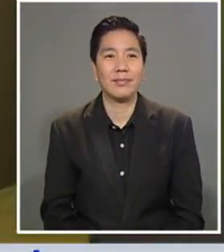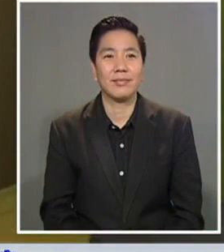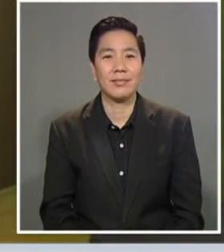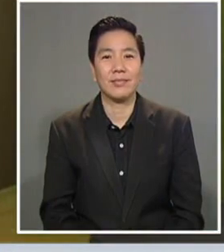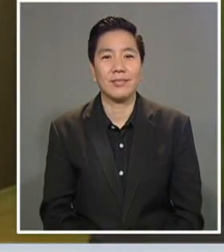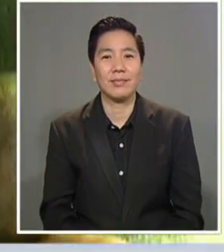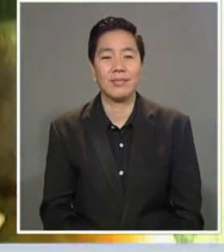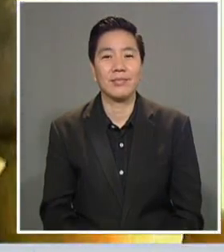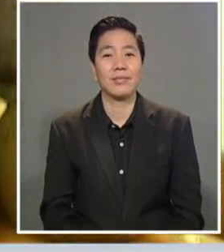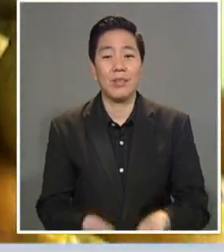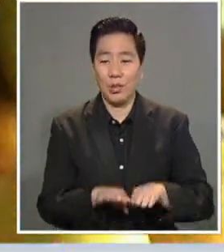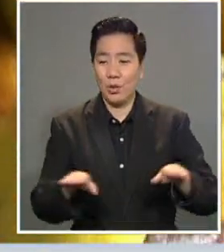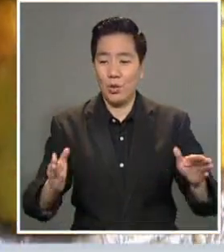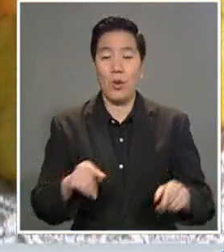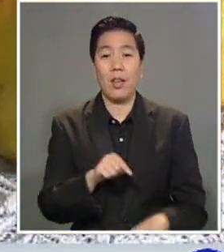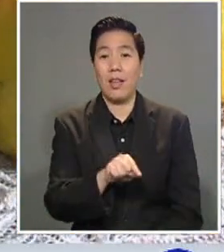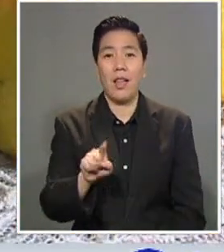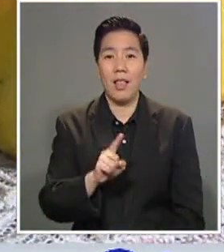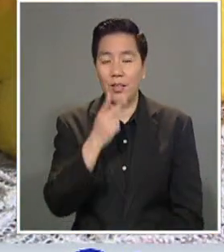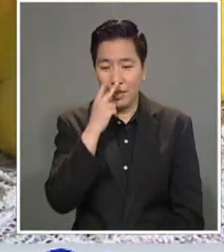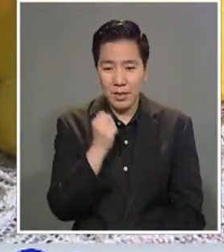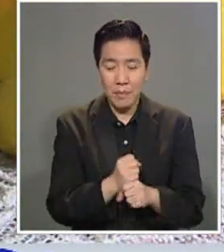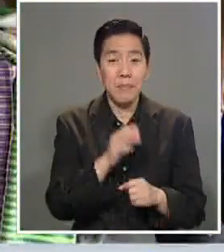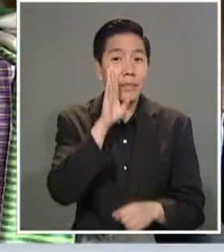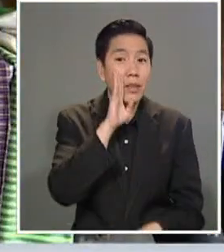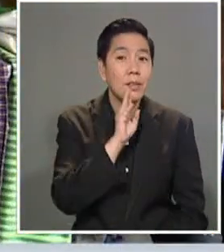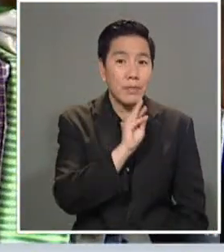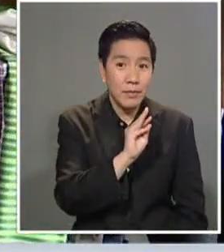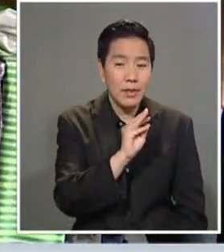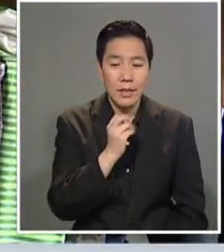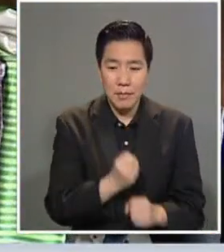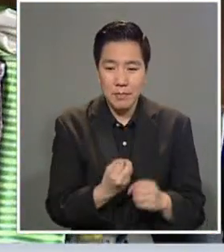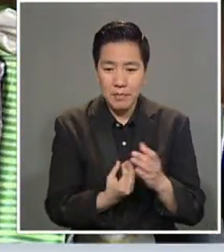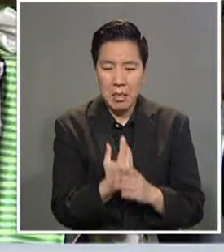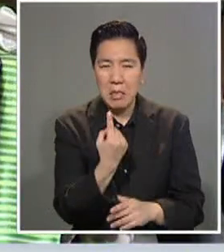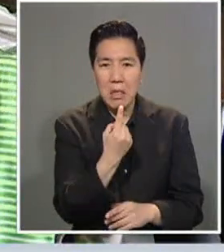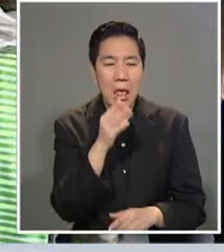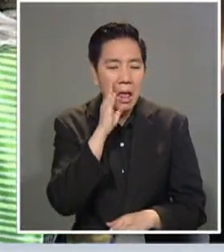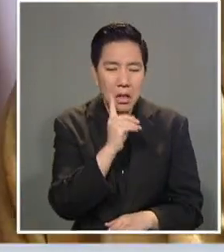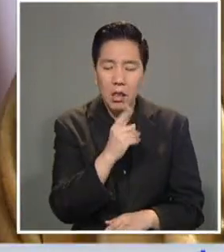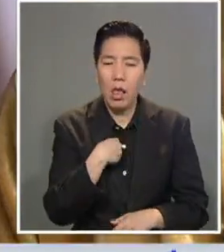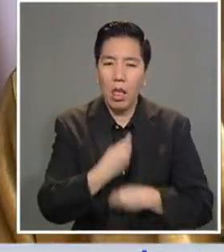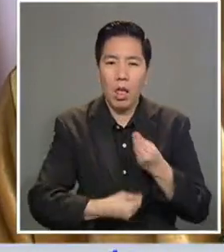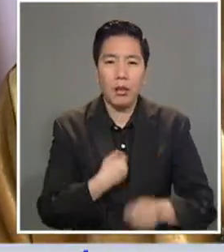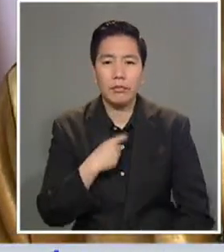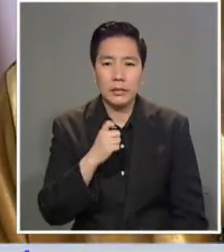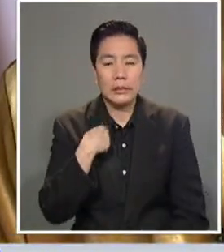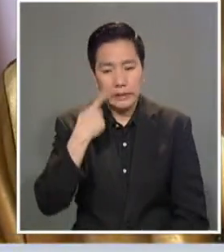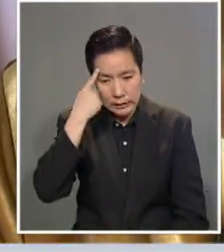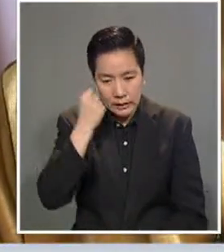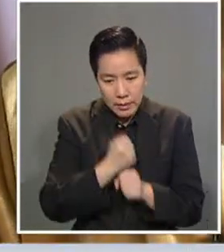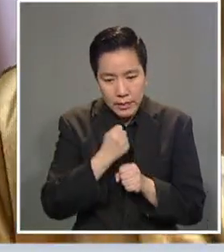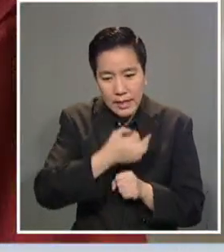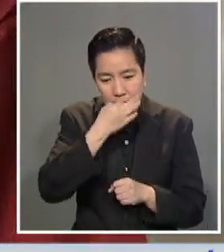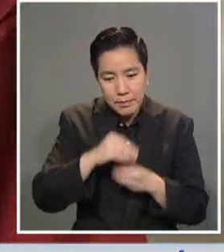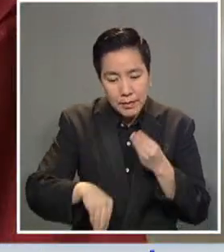สลาให้แล้วนี่บนโต๊ะนี่อะไรบ้างครับเนี่ย หลักๆคือเราทำลำไยนะคะทำเพื่อเชิงเดียวอย่างเดียวคงไม่ไหวอยู่ไม่ได้ค่ะเราก็เลยมาทำอาชีพเสริม